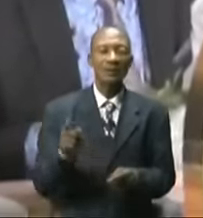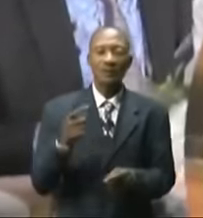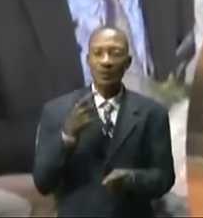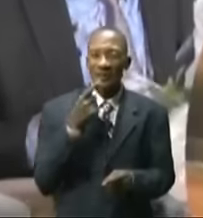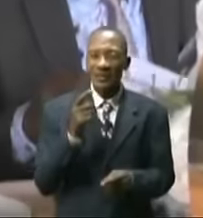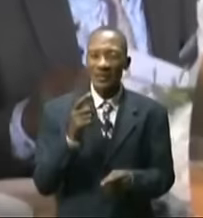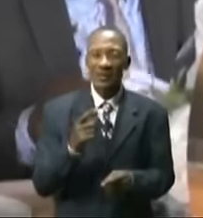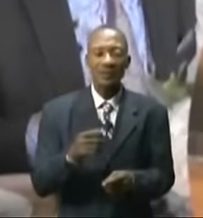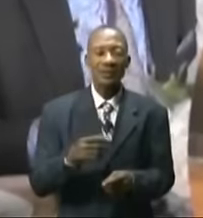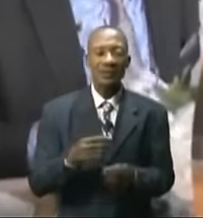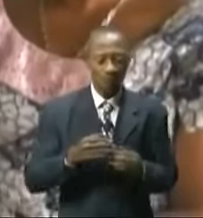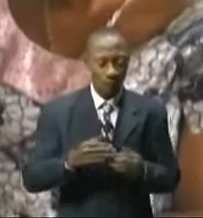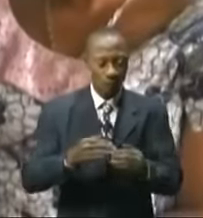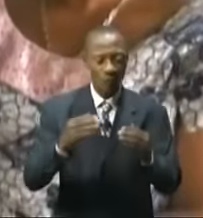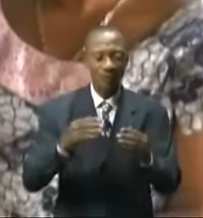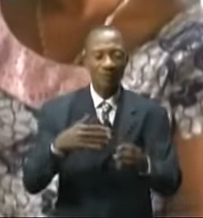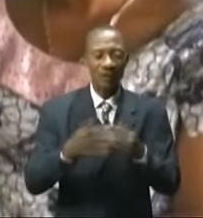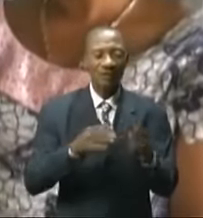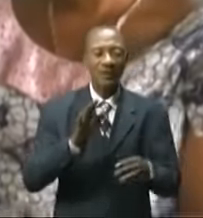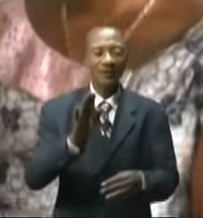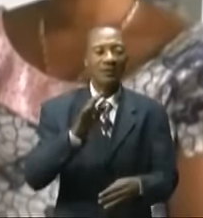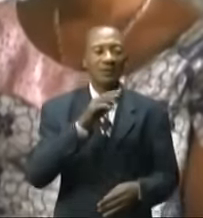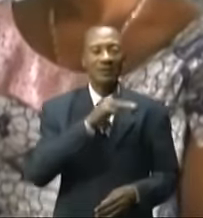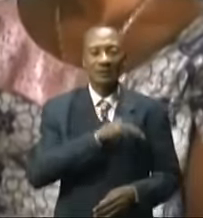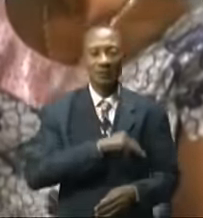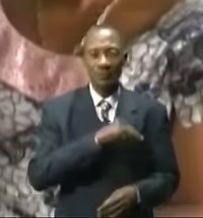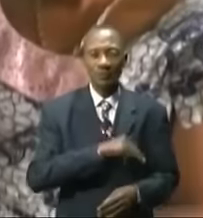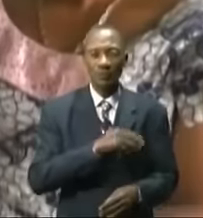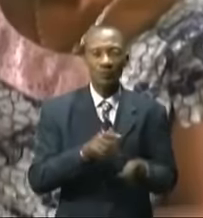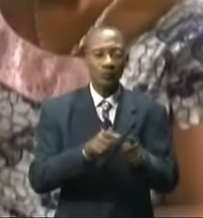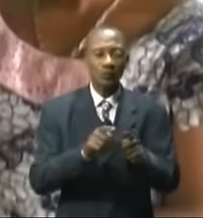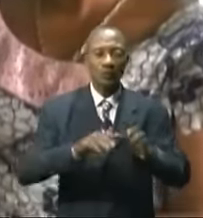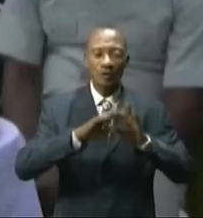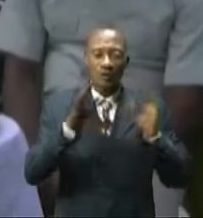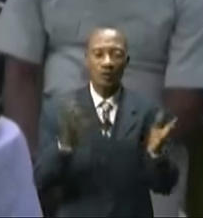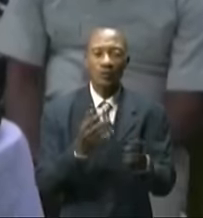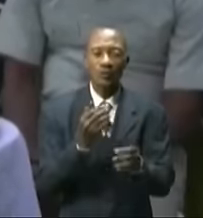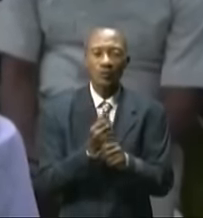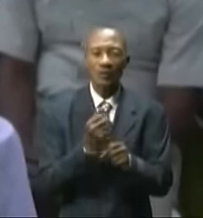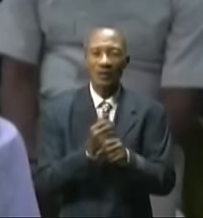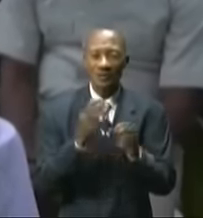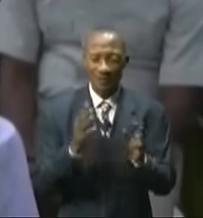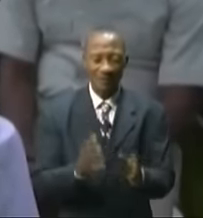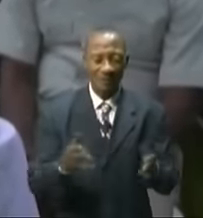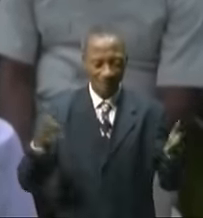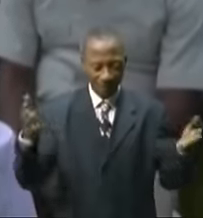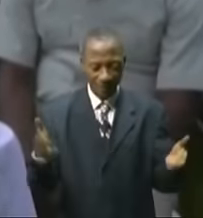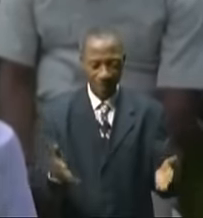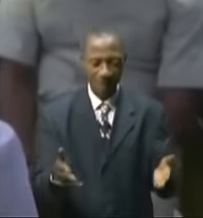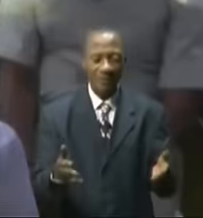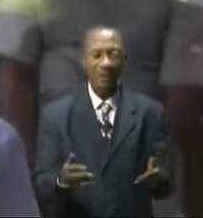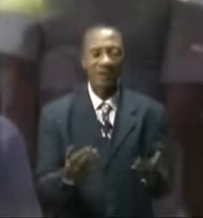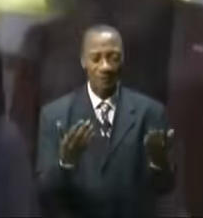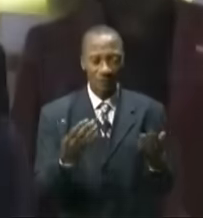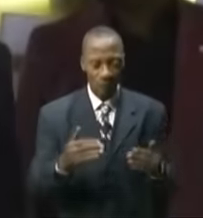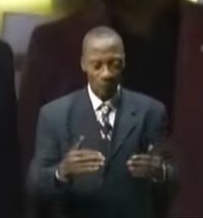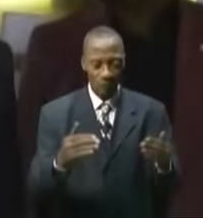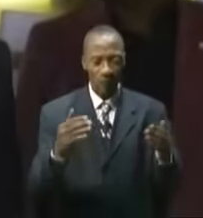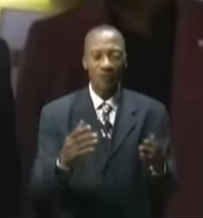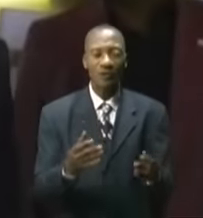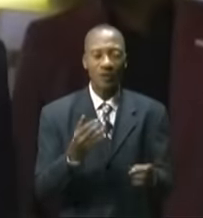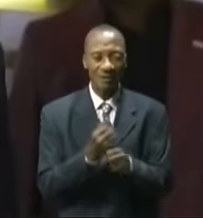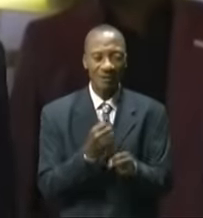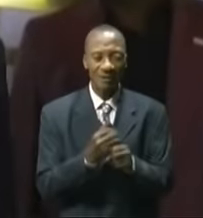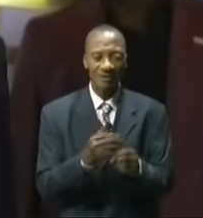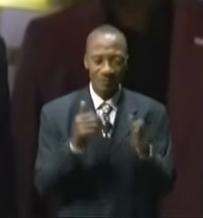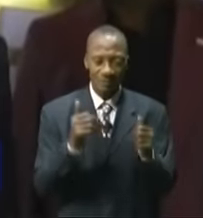établissement public, exhortant tout le personnel à redoubler d'ardeur afin de maintenir cet élan de travail. Nous les avons